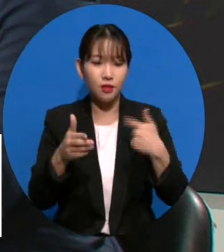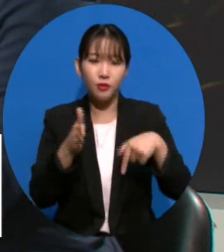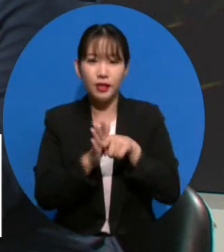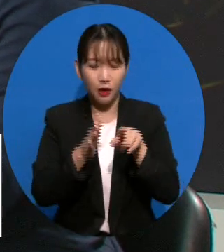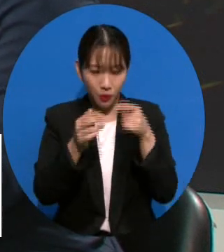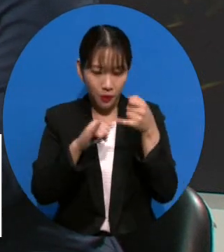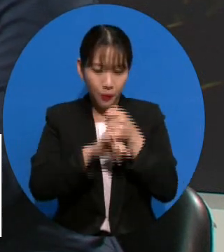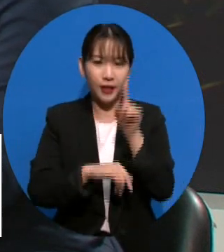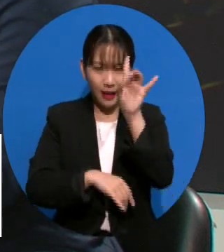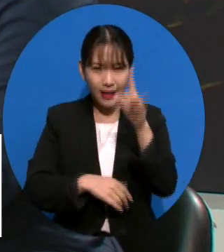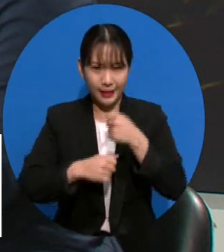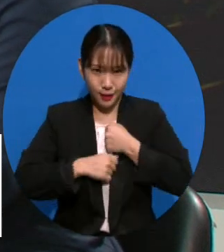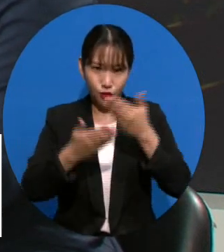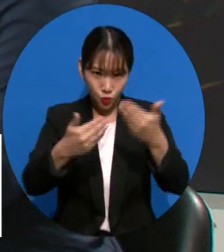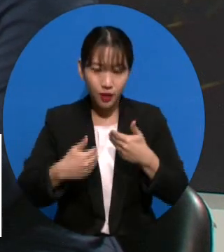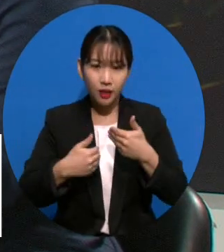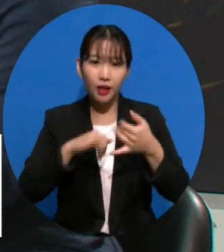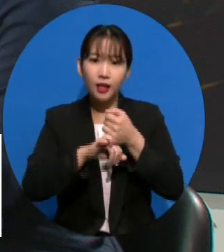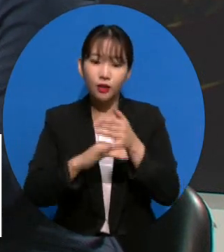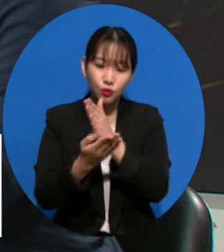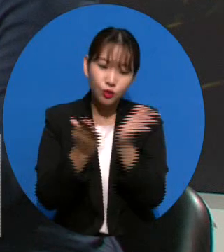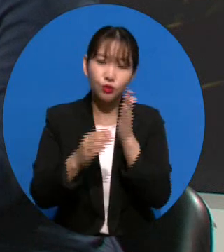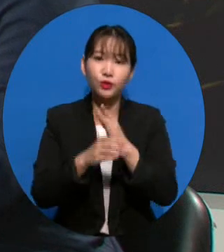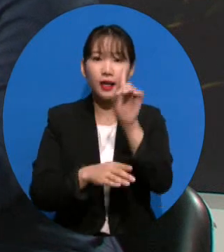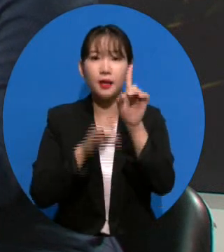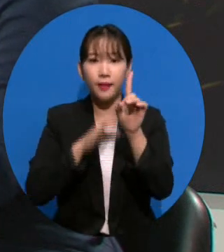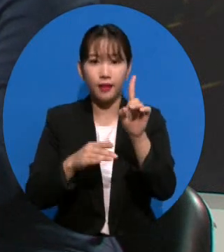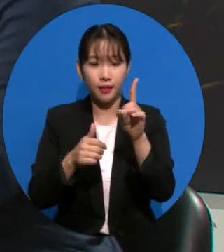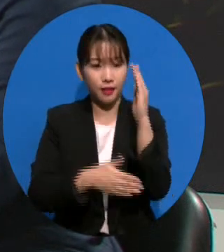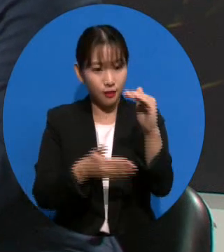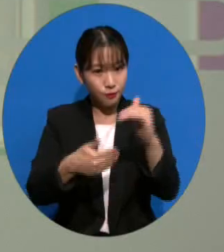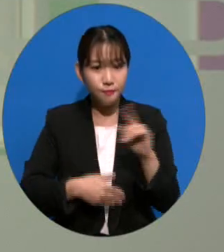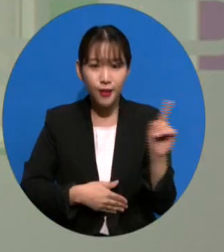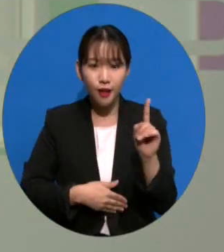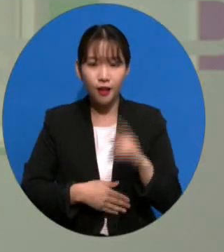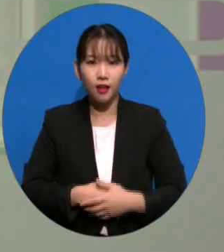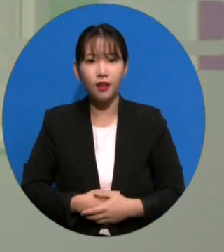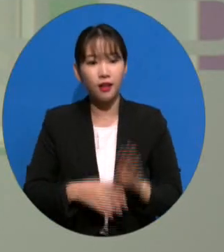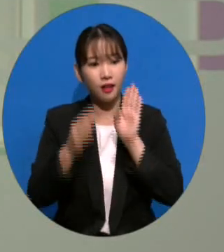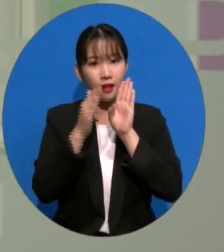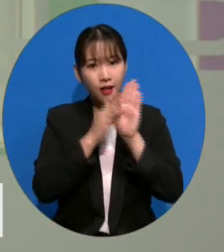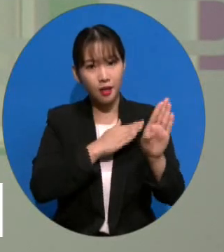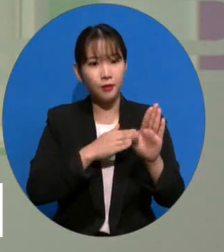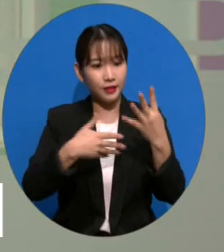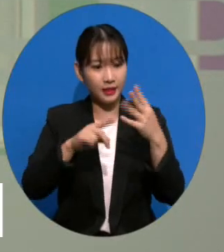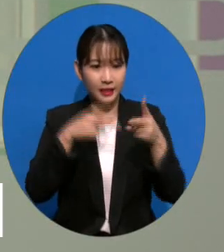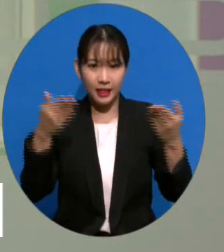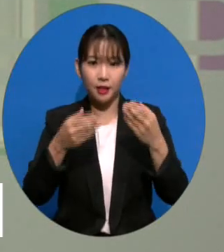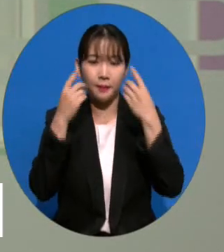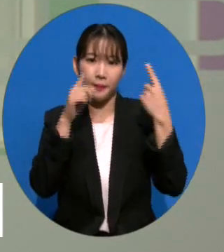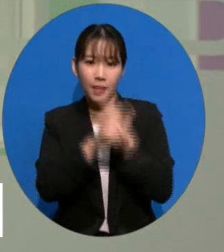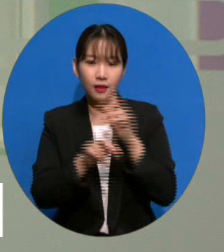반드시 이것만은 꼭 지키겠다 하는 것들 가운데 네. 한 가지만 이야기를 해주신다면요. 앞으로의 그 4차